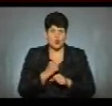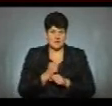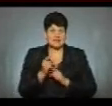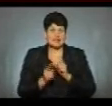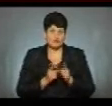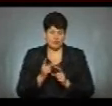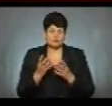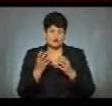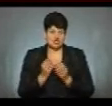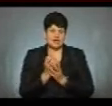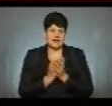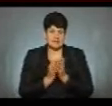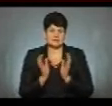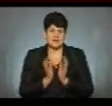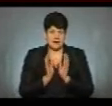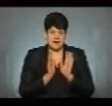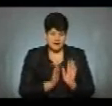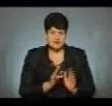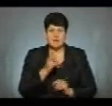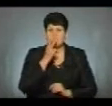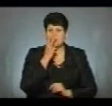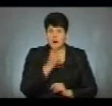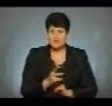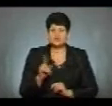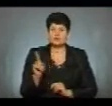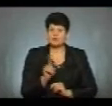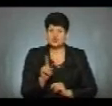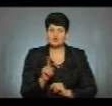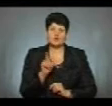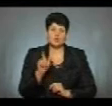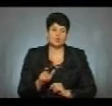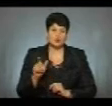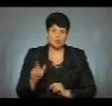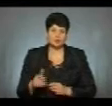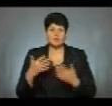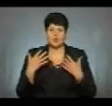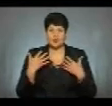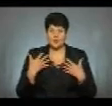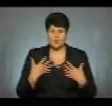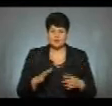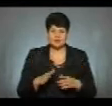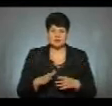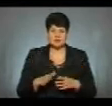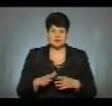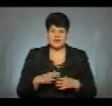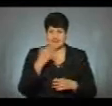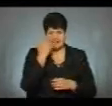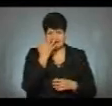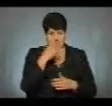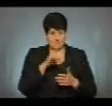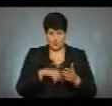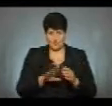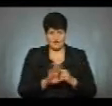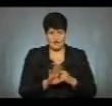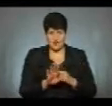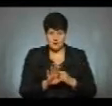він ще зберігається. Але бачимо, що люди вже не сліпо довіряють, і, скажімо,